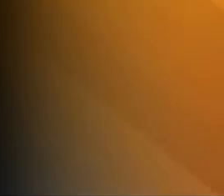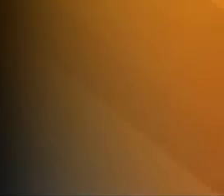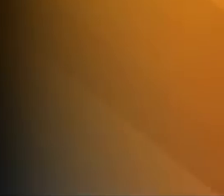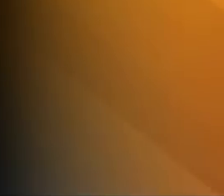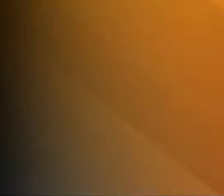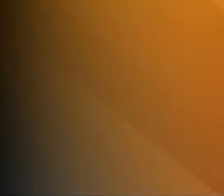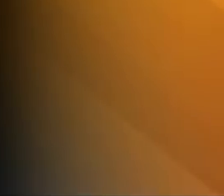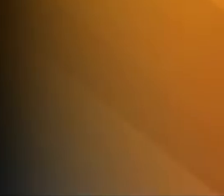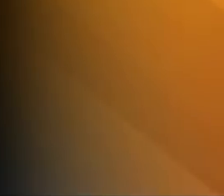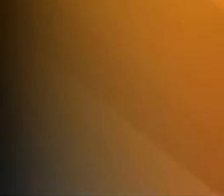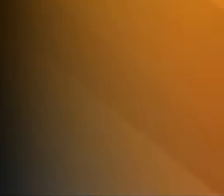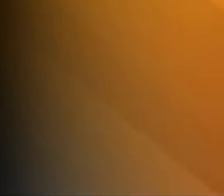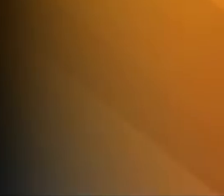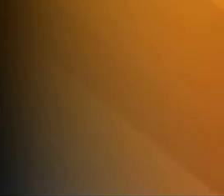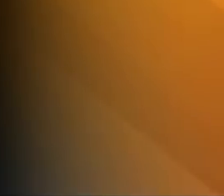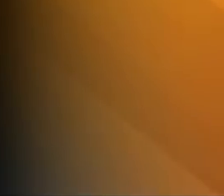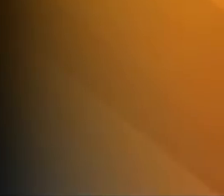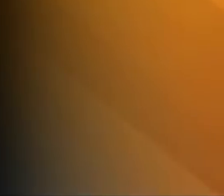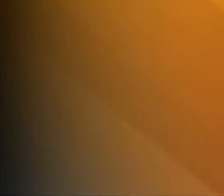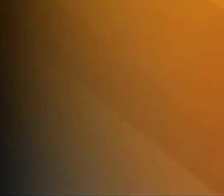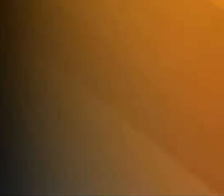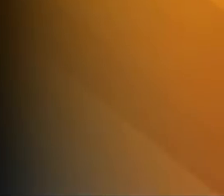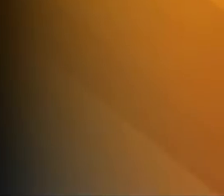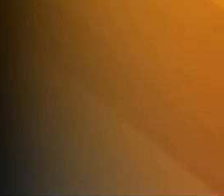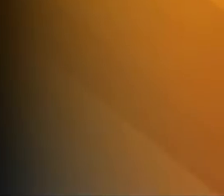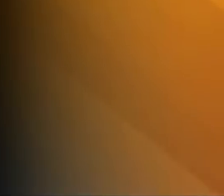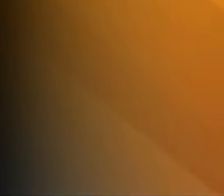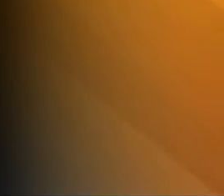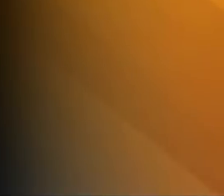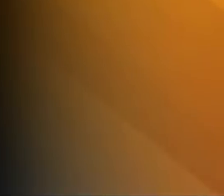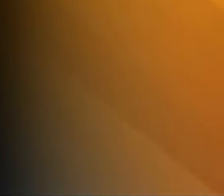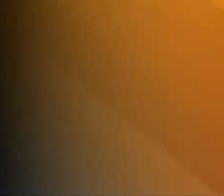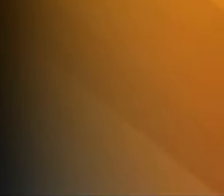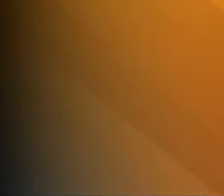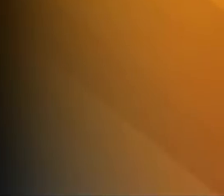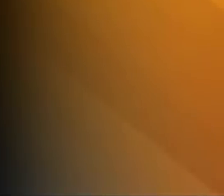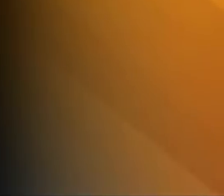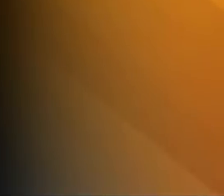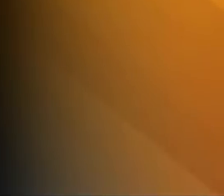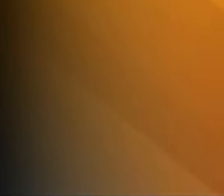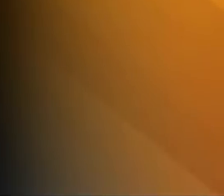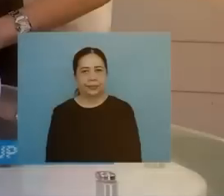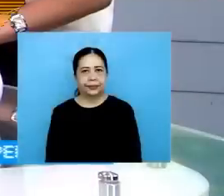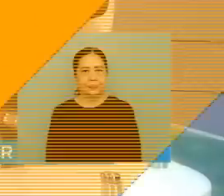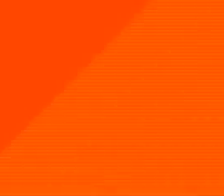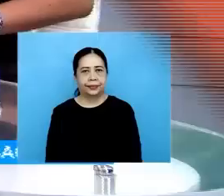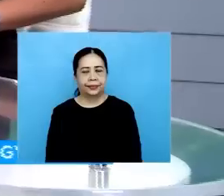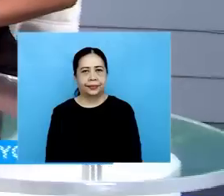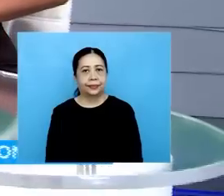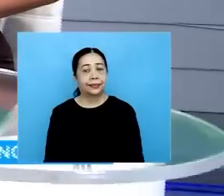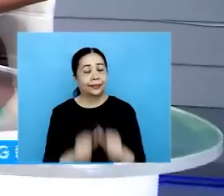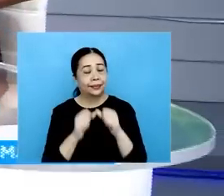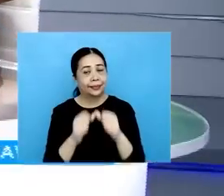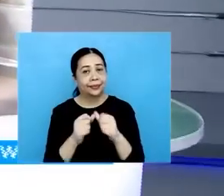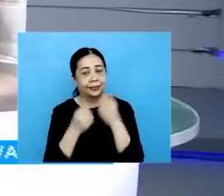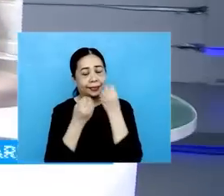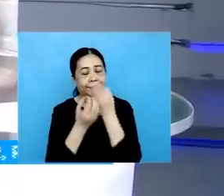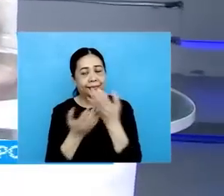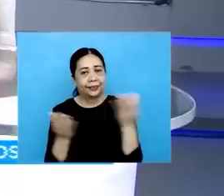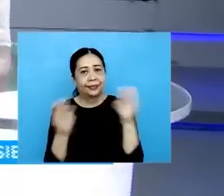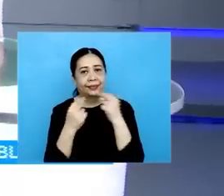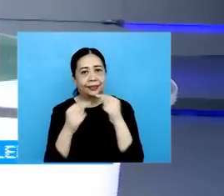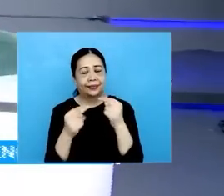Heat, susubukan muling tapusin na ang Eastern Conference Finals kontra Boston Celtics. Tuloy-tuloy lang ang paghahatid namin ng